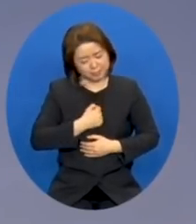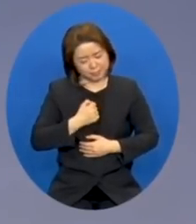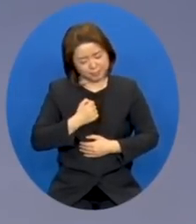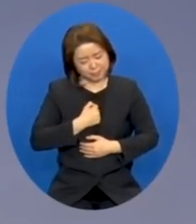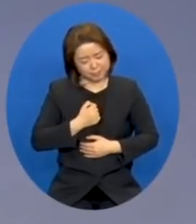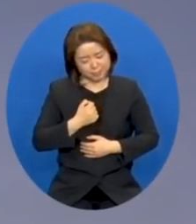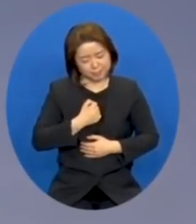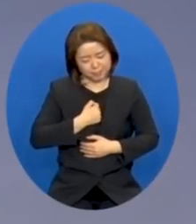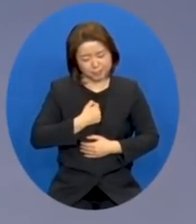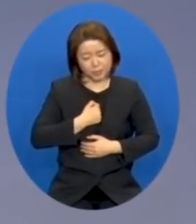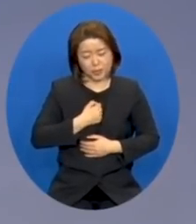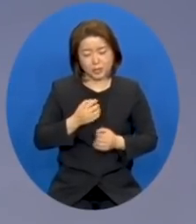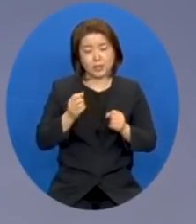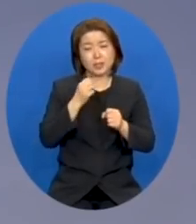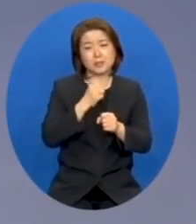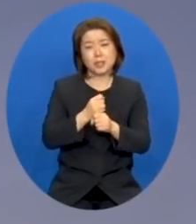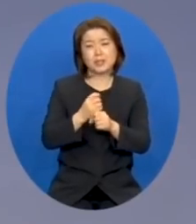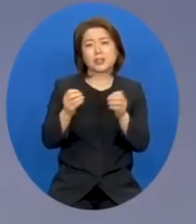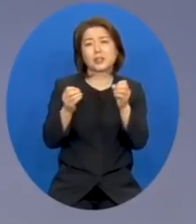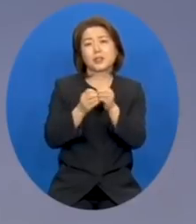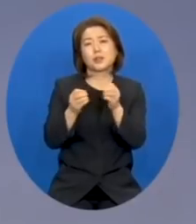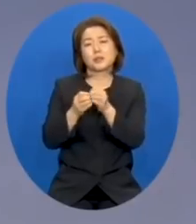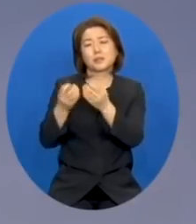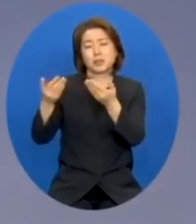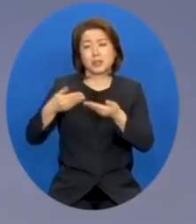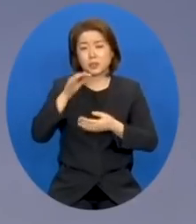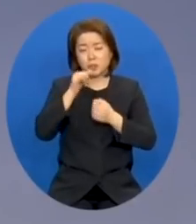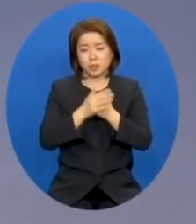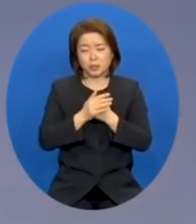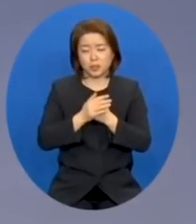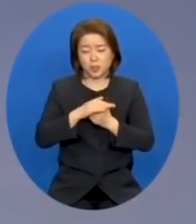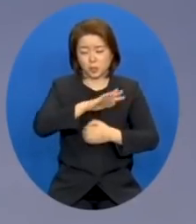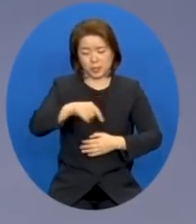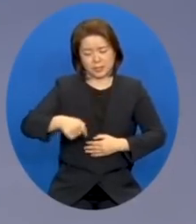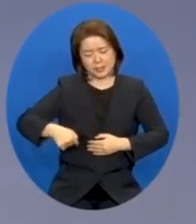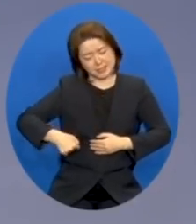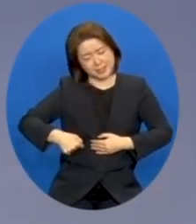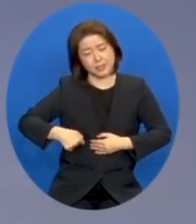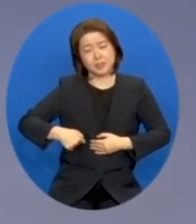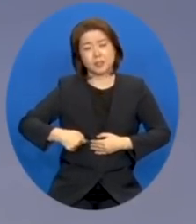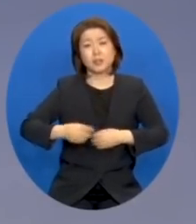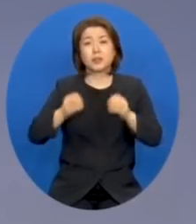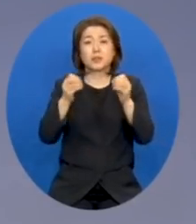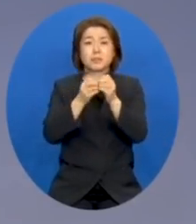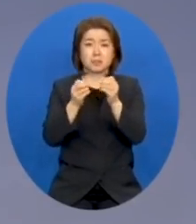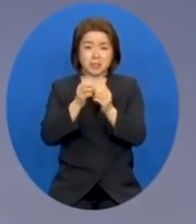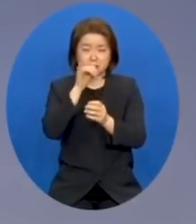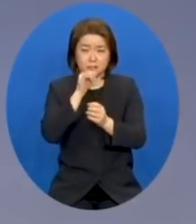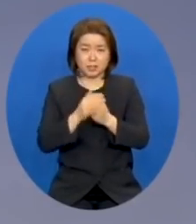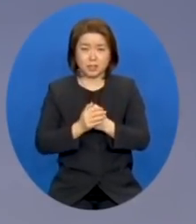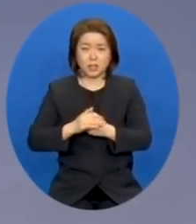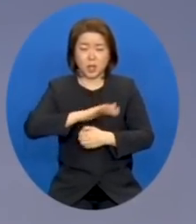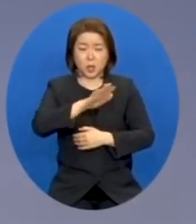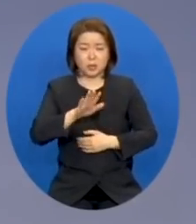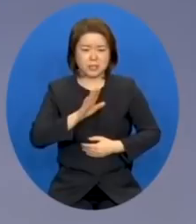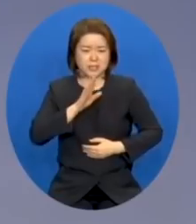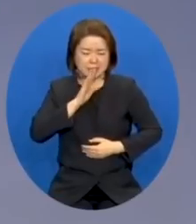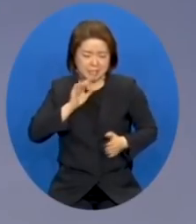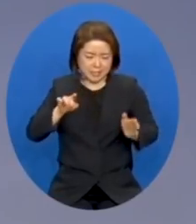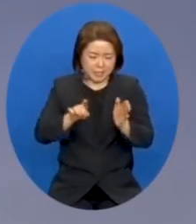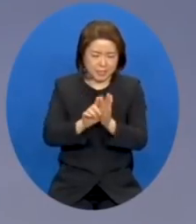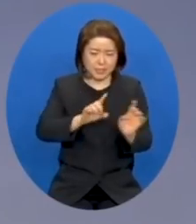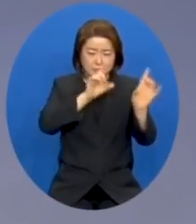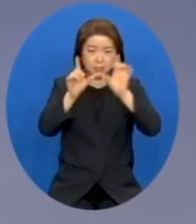그런 멧세지 얻습니다 우리를 찔러주는 멧세지 였어요 우리의 신앙생활에 실상